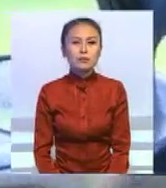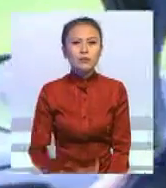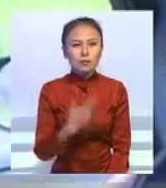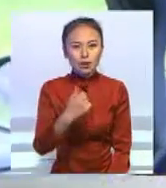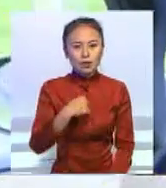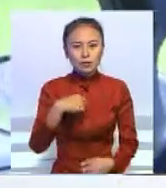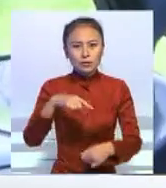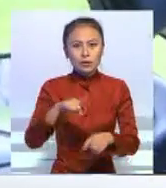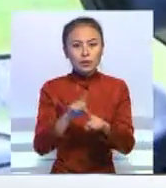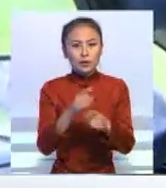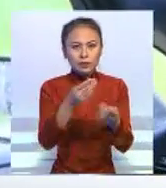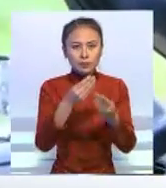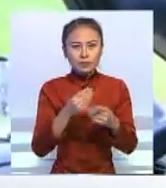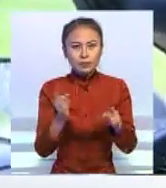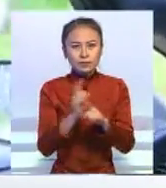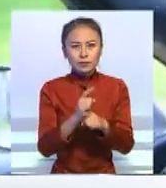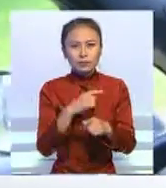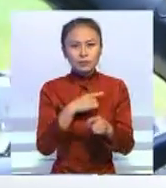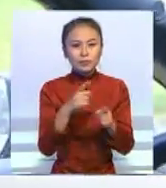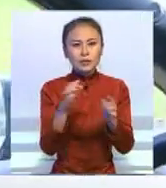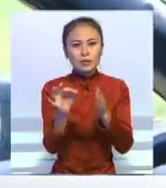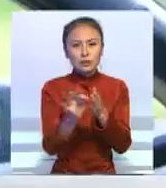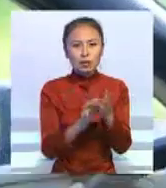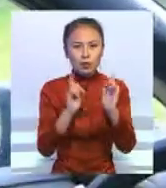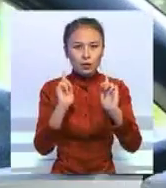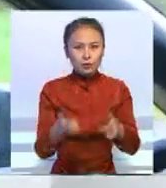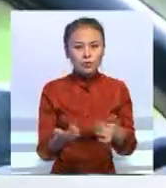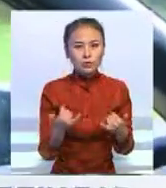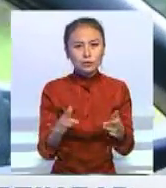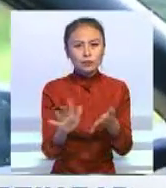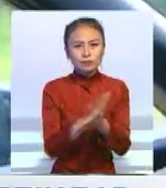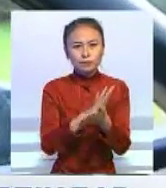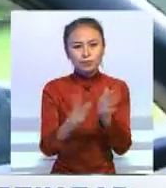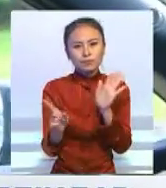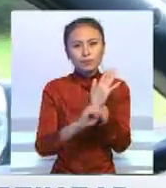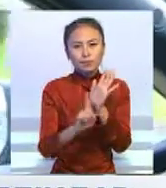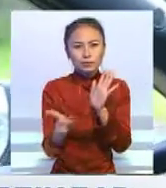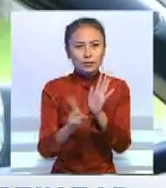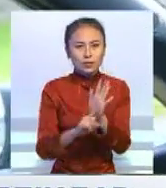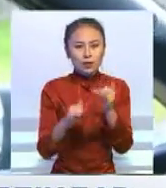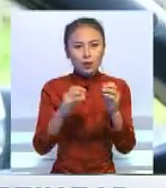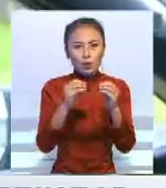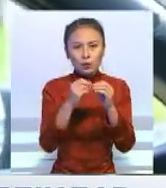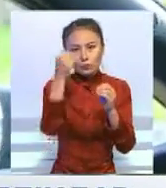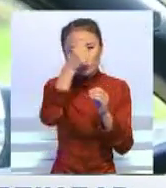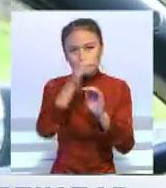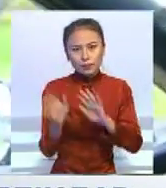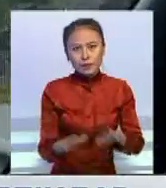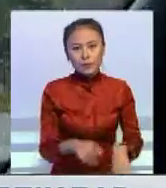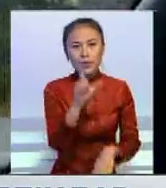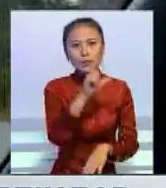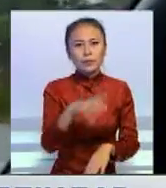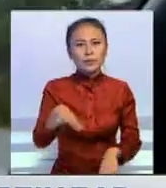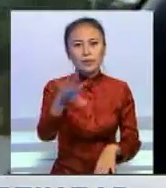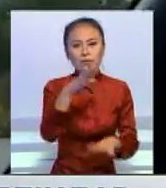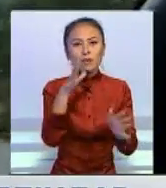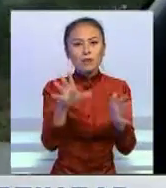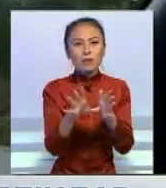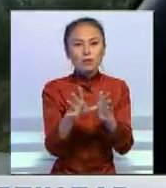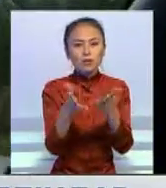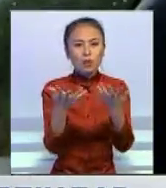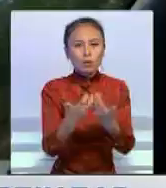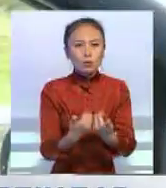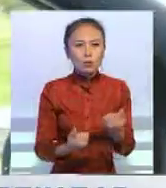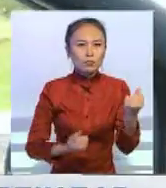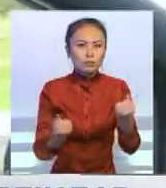Маған осындай ұсыныс жасап, мен онымен бірден келістім. Қазір құрлыққа тегін қатынаймын. Бірақ 10 жылдан кейін адамдардың барлығы электромобильге